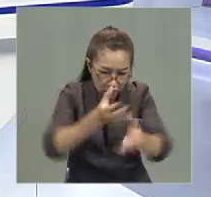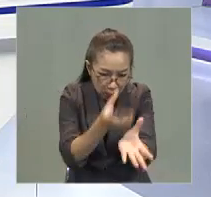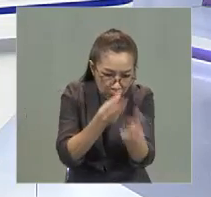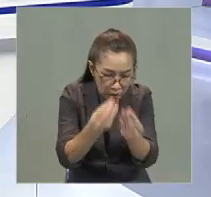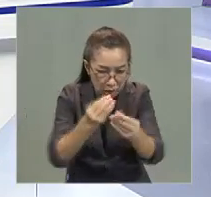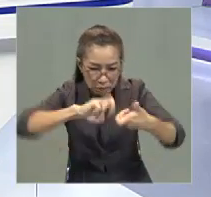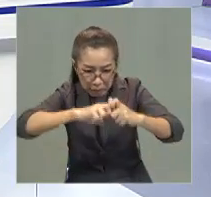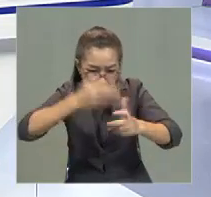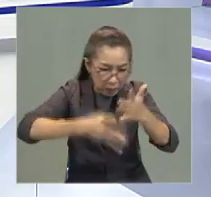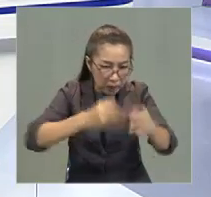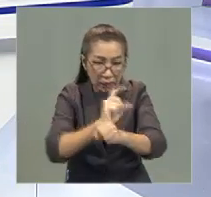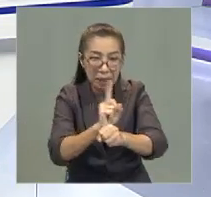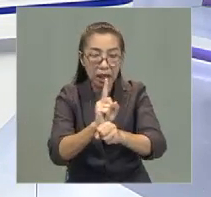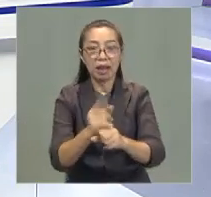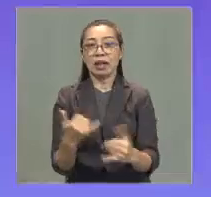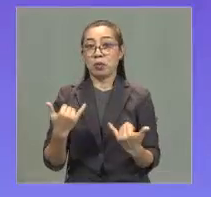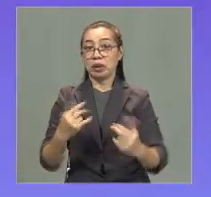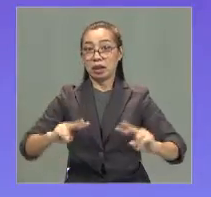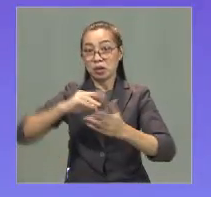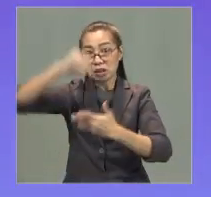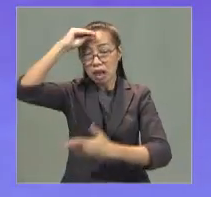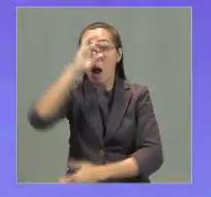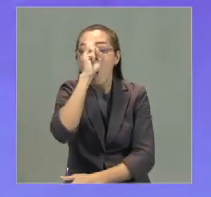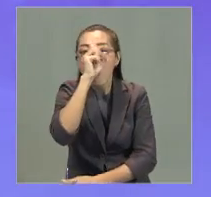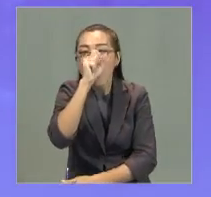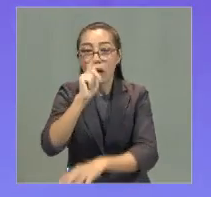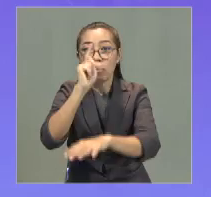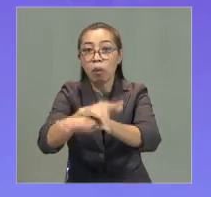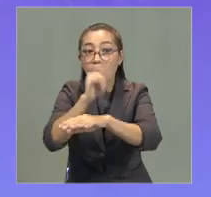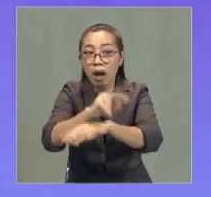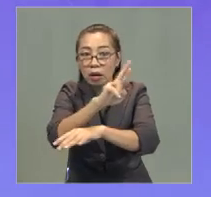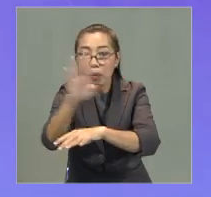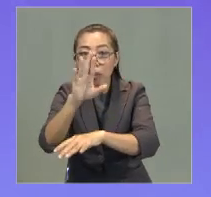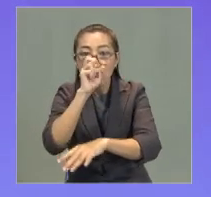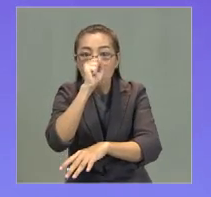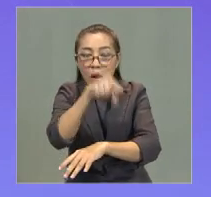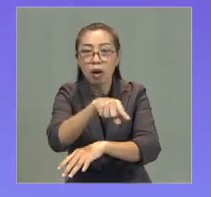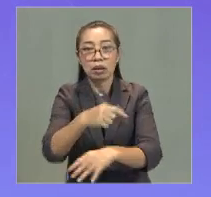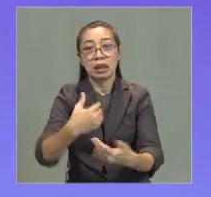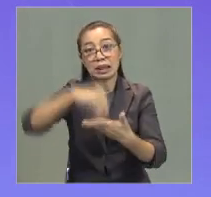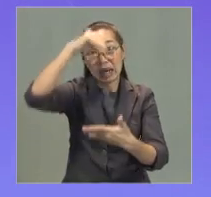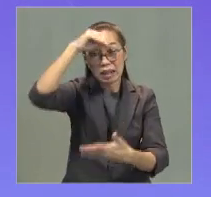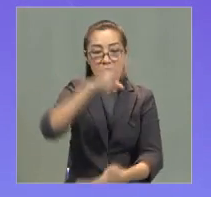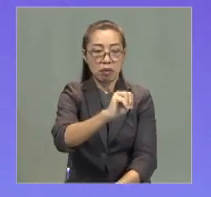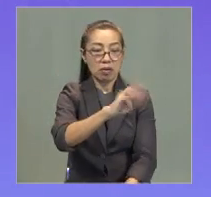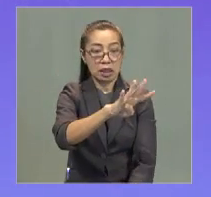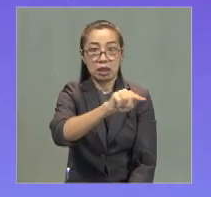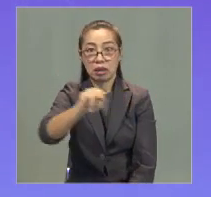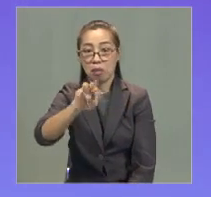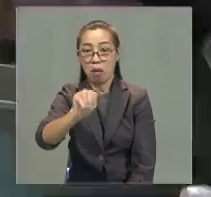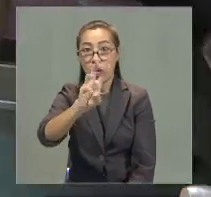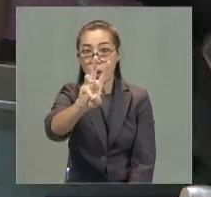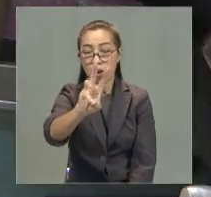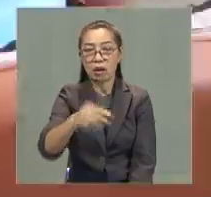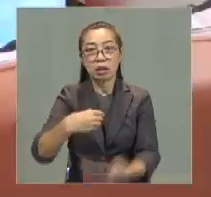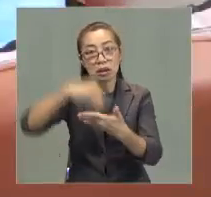วันนี้จึงเป็นวันแรกค่ะที่กระทรวงศึกษาธิการเนี่ยเขาเริ่มทดสอบระบบการเรียนออนไลน์โดยเด็กชั้นม.4ถึงม.6เนี่ยนะคะจะ